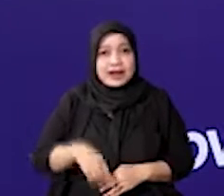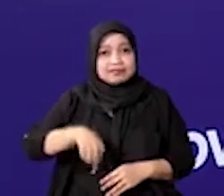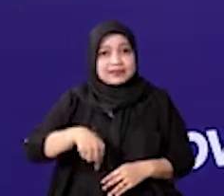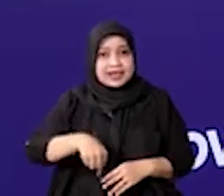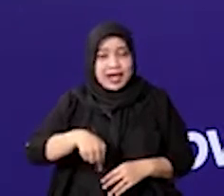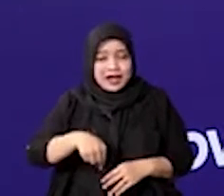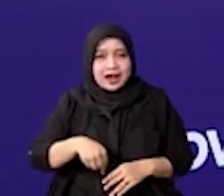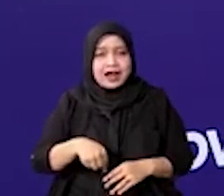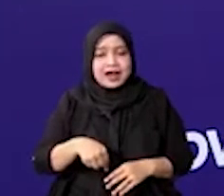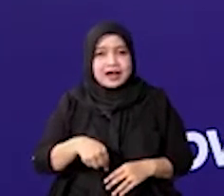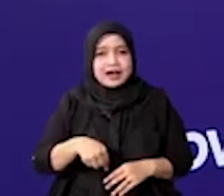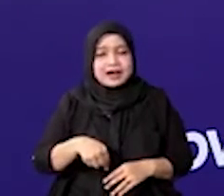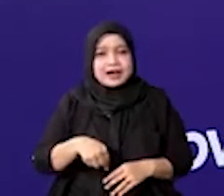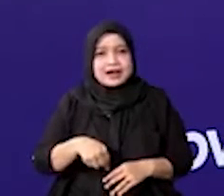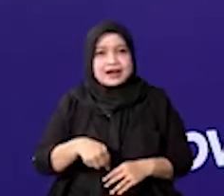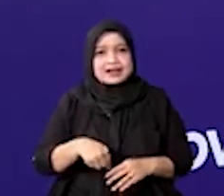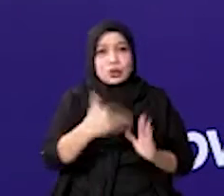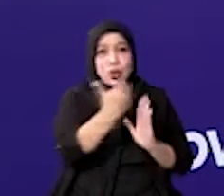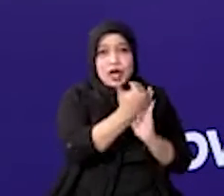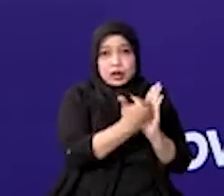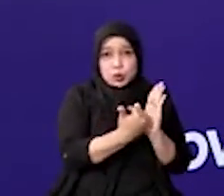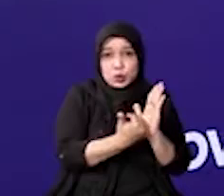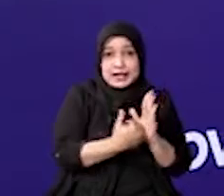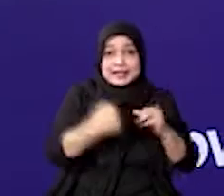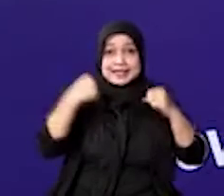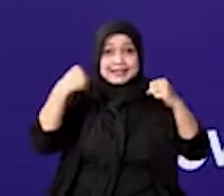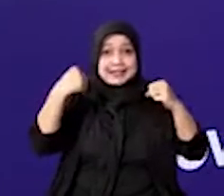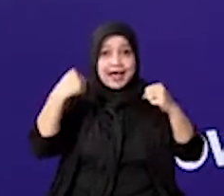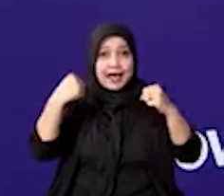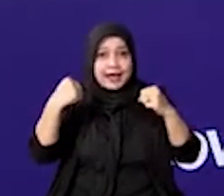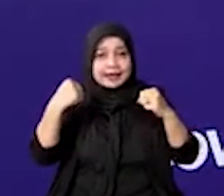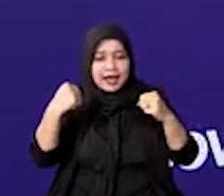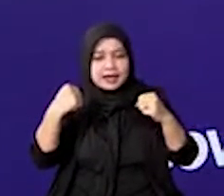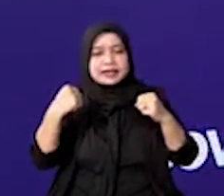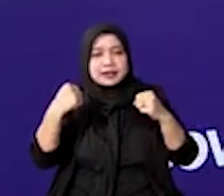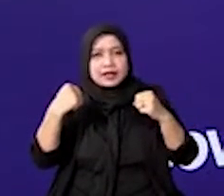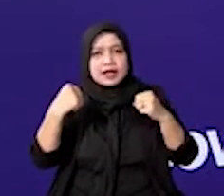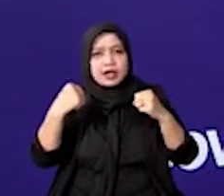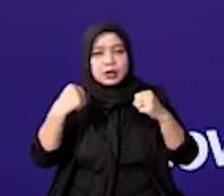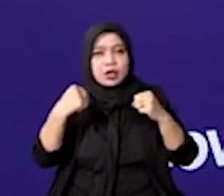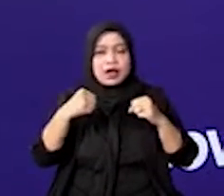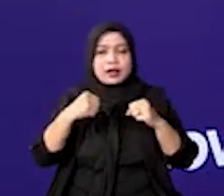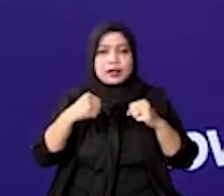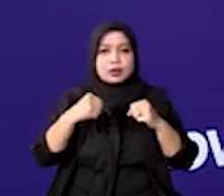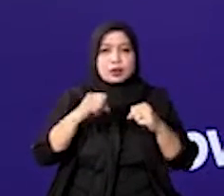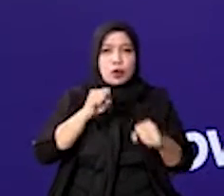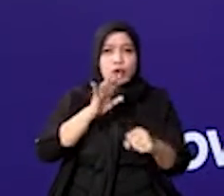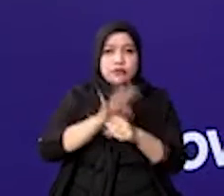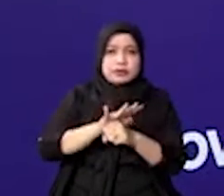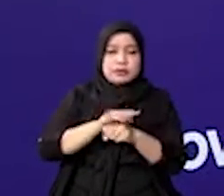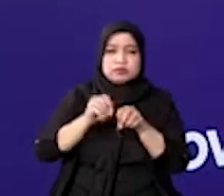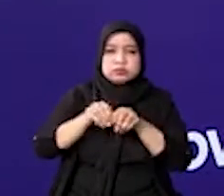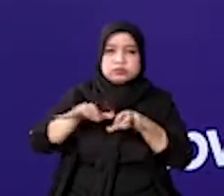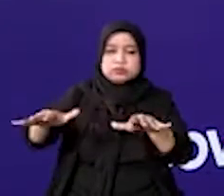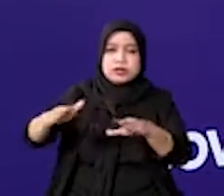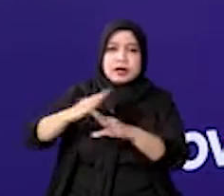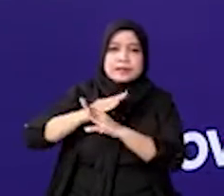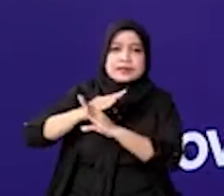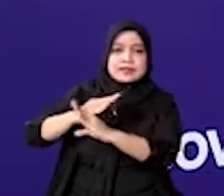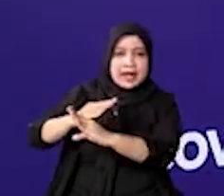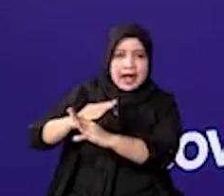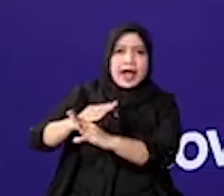benar untuk umat begitu untuk mencegah covid-19 ini e bagaimana umat bisa menerapkan 3 m ini dengan